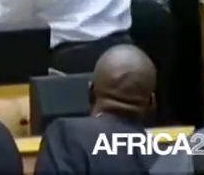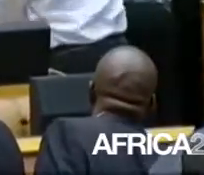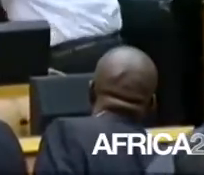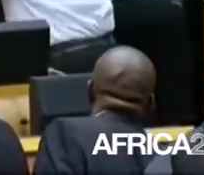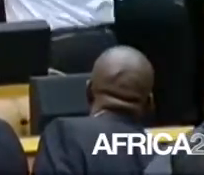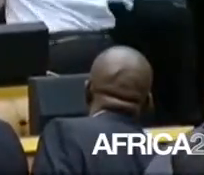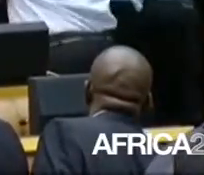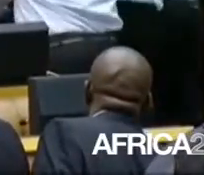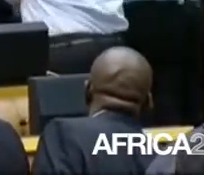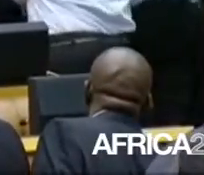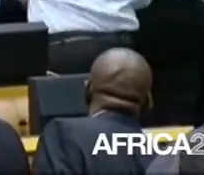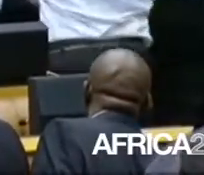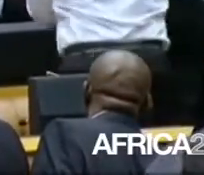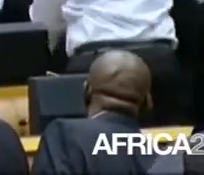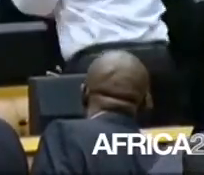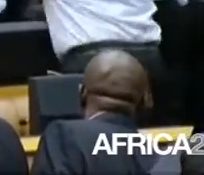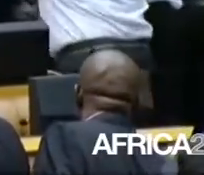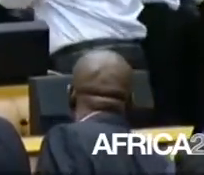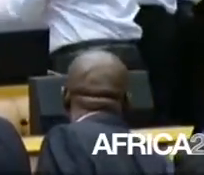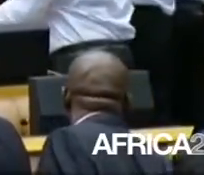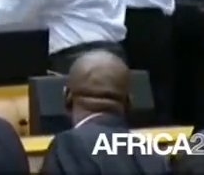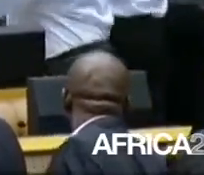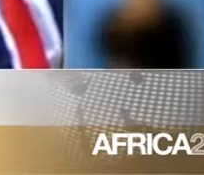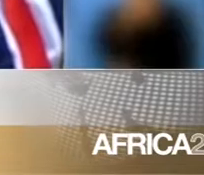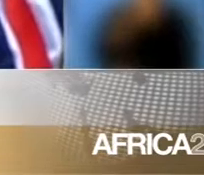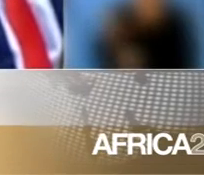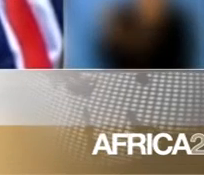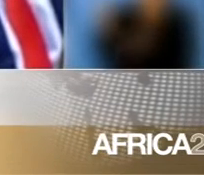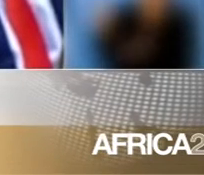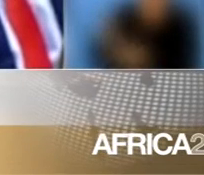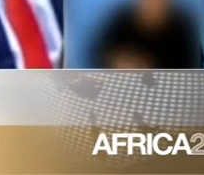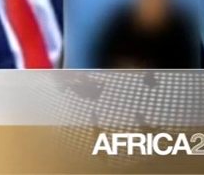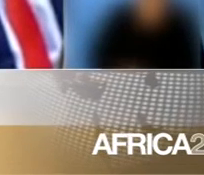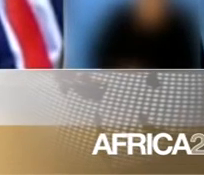le discours de Jacob Zuma, un président illégitime selon eux.